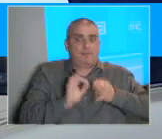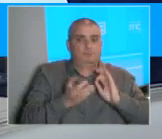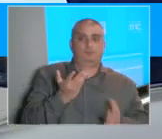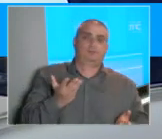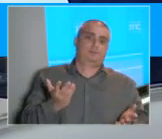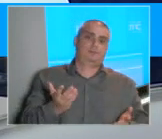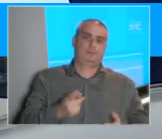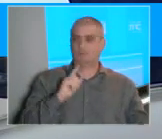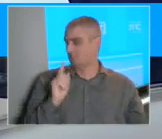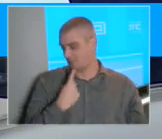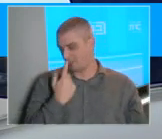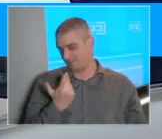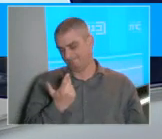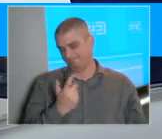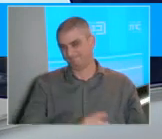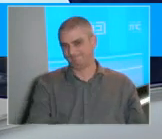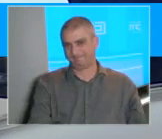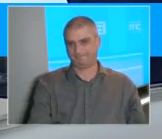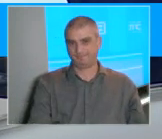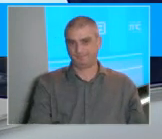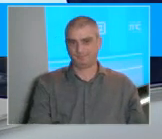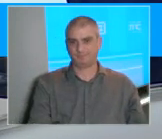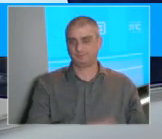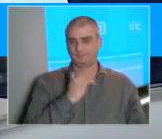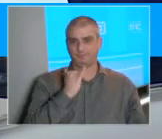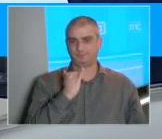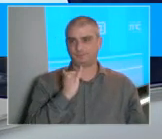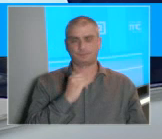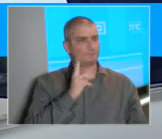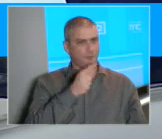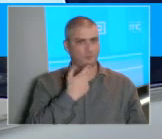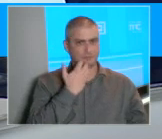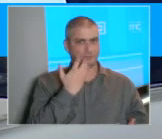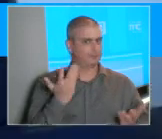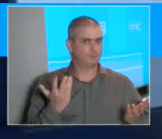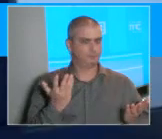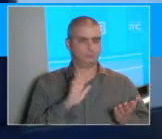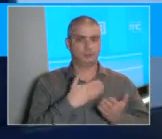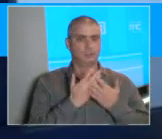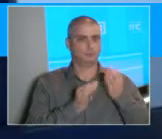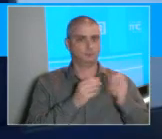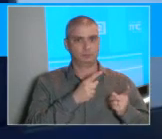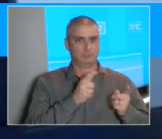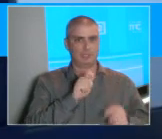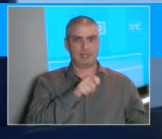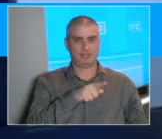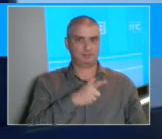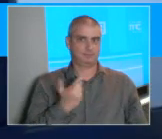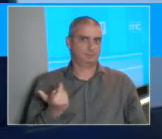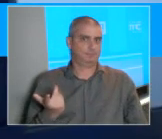המשפטית פוליטית שמתרחשת לנגד עינינו. יש לך הסבר לזה שיועץ משפטי